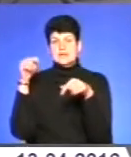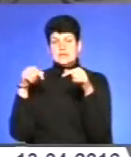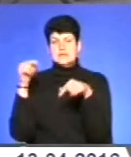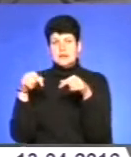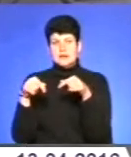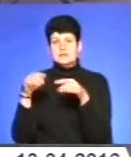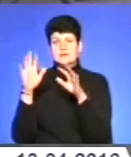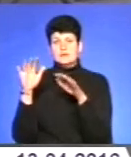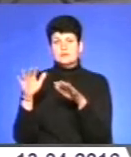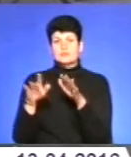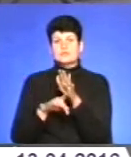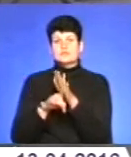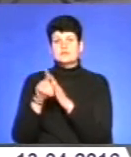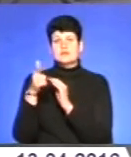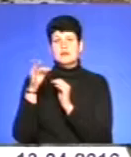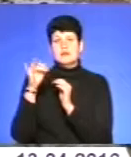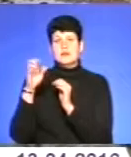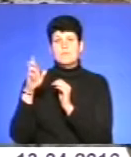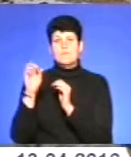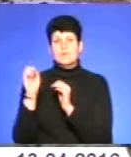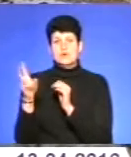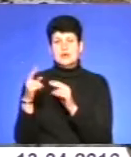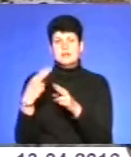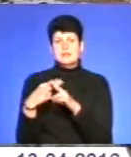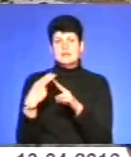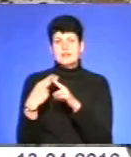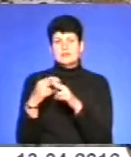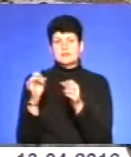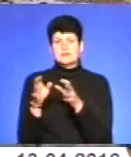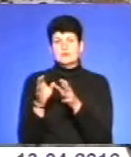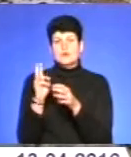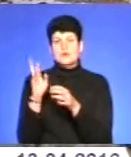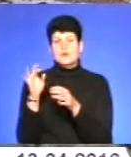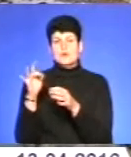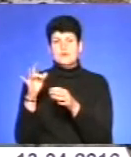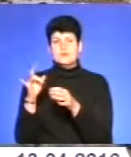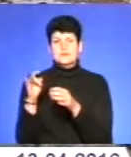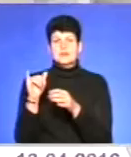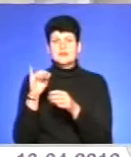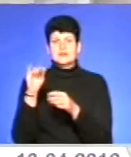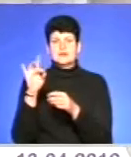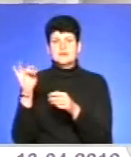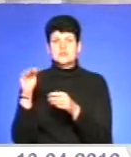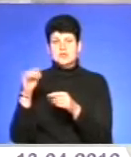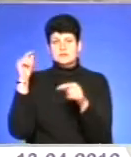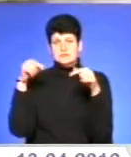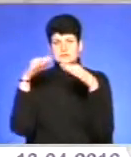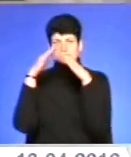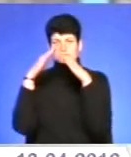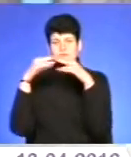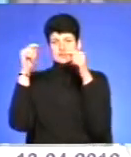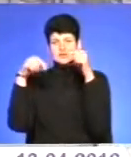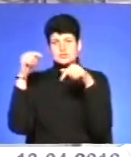талих вод на стінах будівлі кинувся грибок. Металеві конструкції роз'їдає корозія, покрівля затікає. Не треба